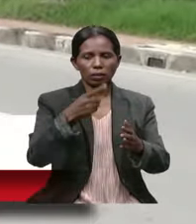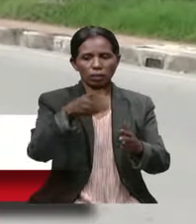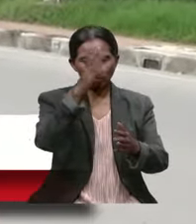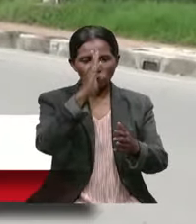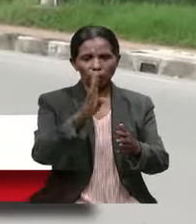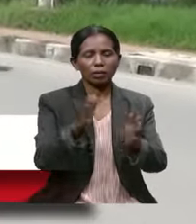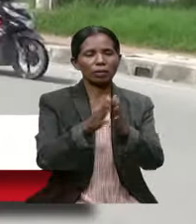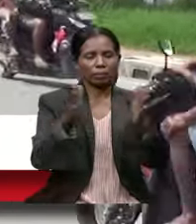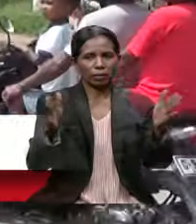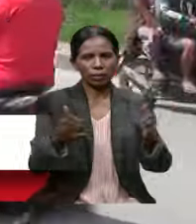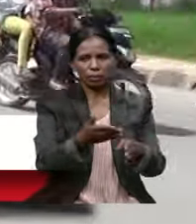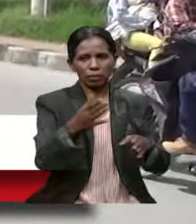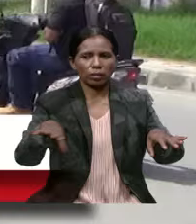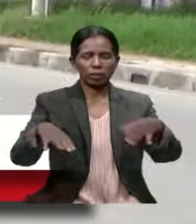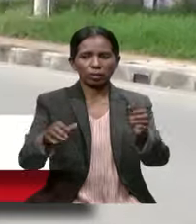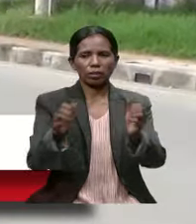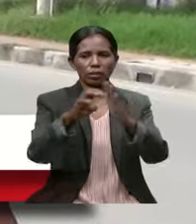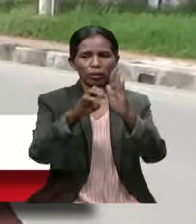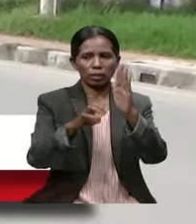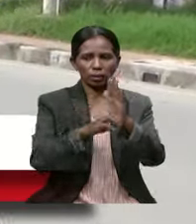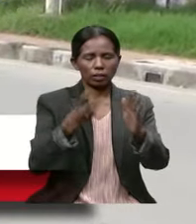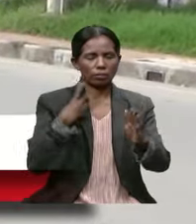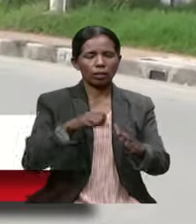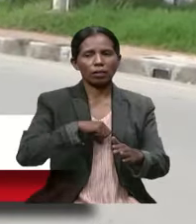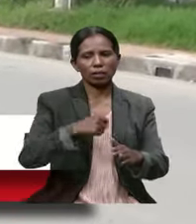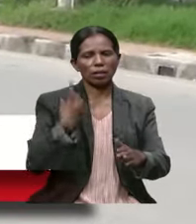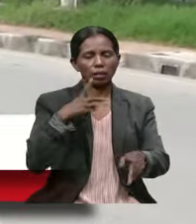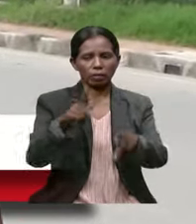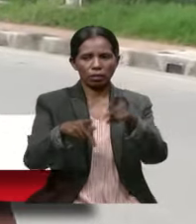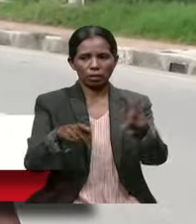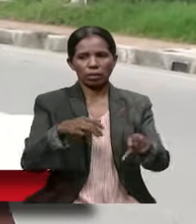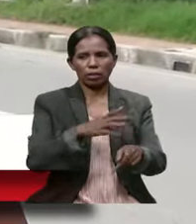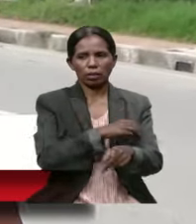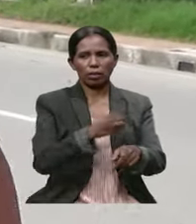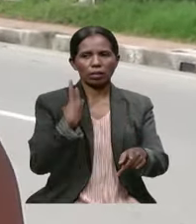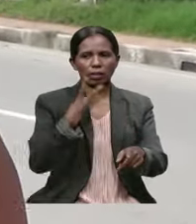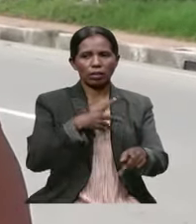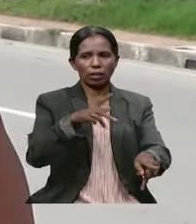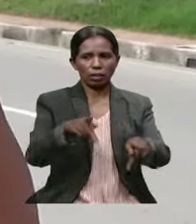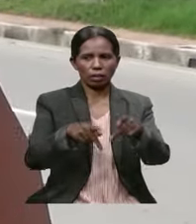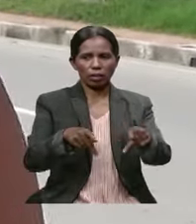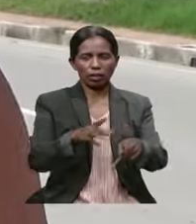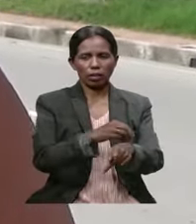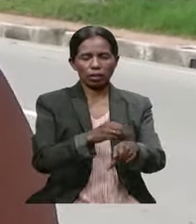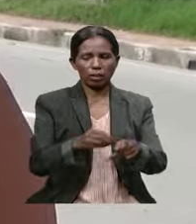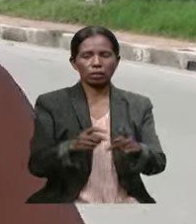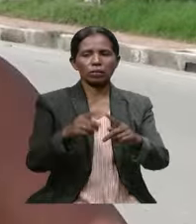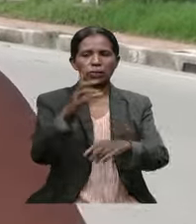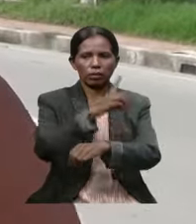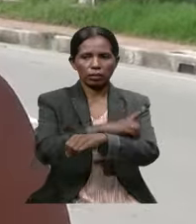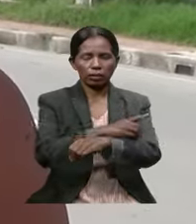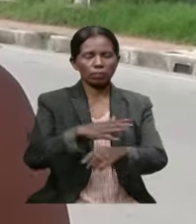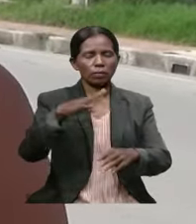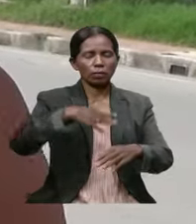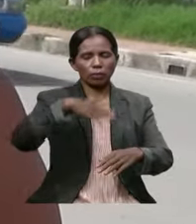ne bo. I mi servisu nete ke estado ne haloan ami pobure i mi sira uksa ba bot den ami pobune ho oleten. Oi loron i mi bot ami